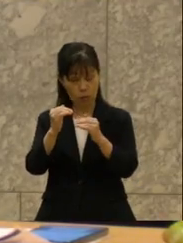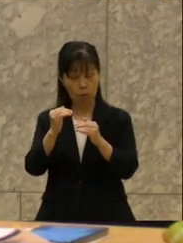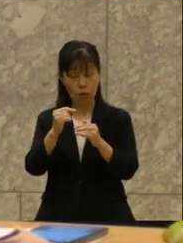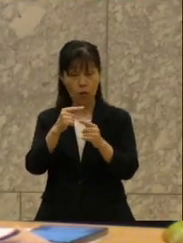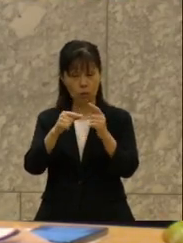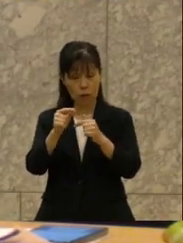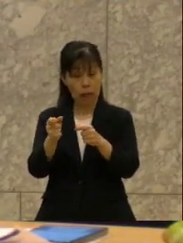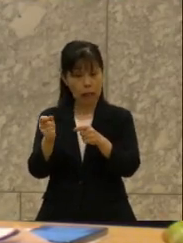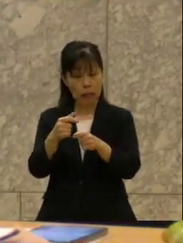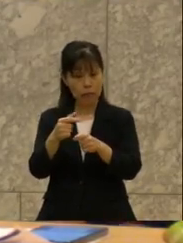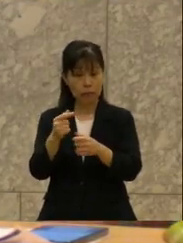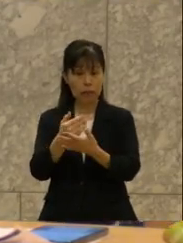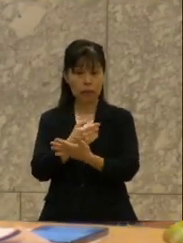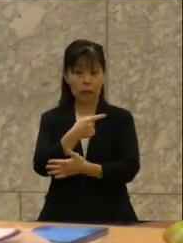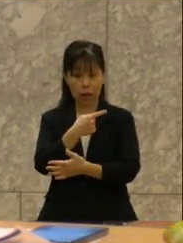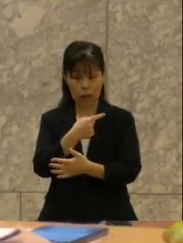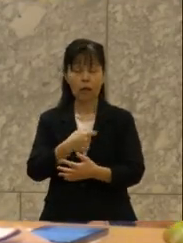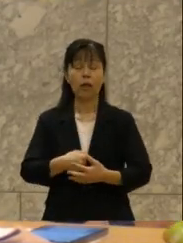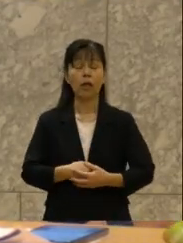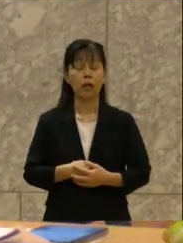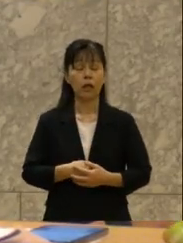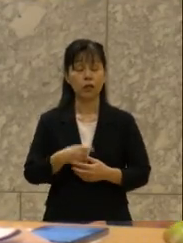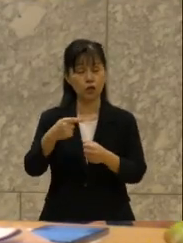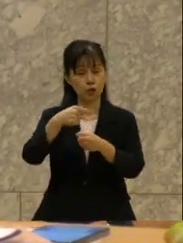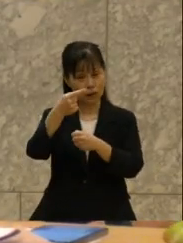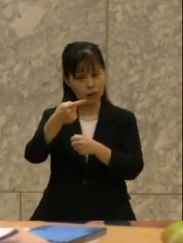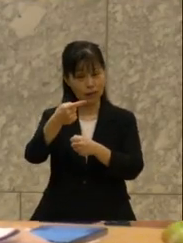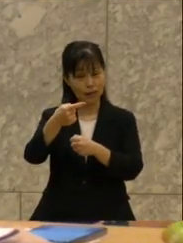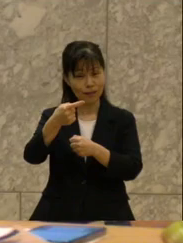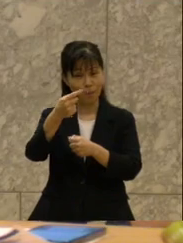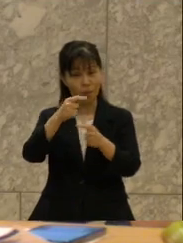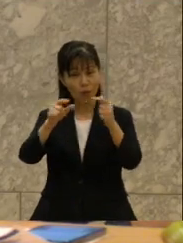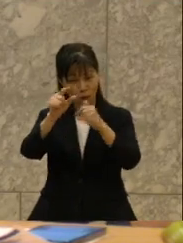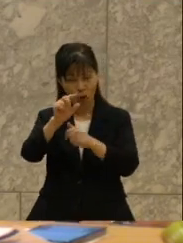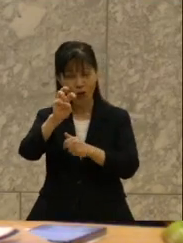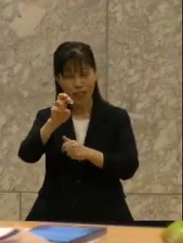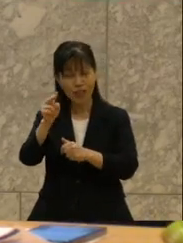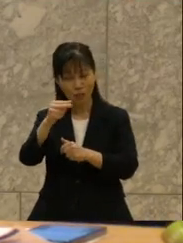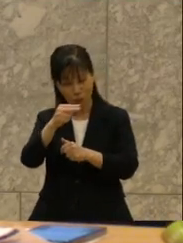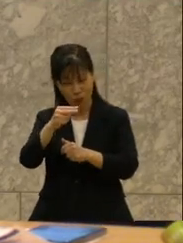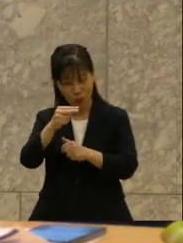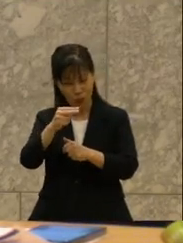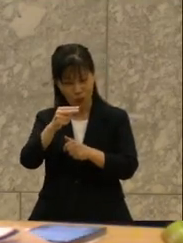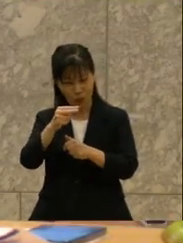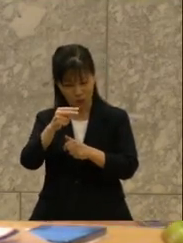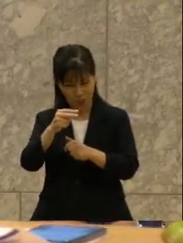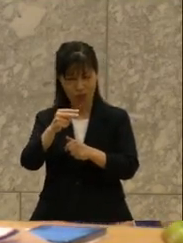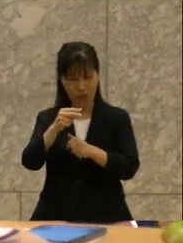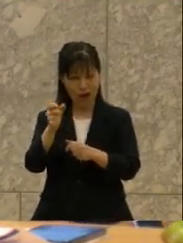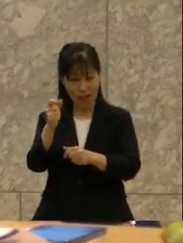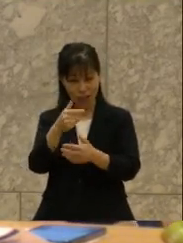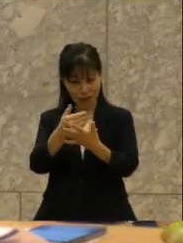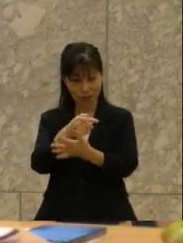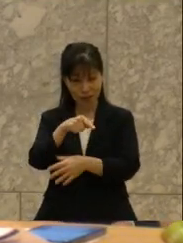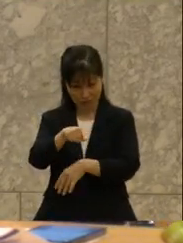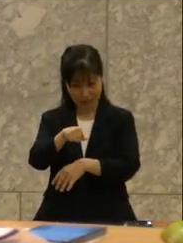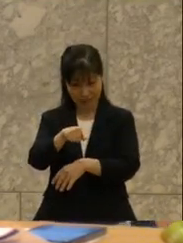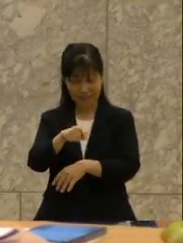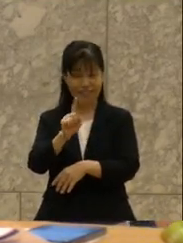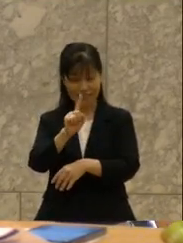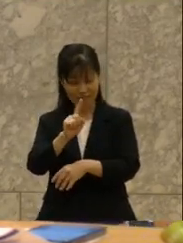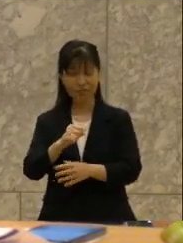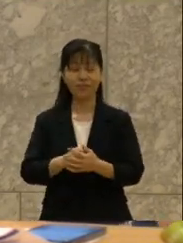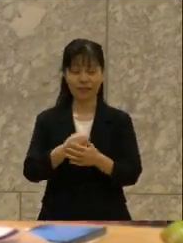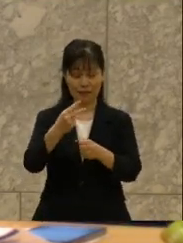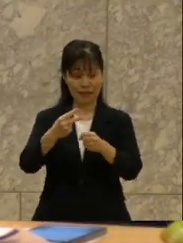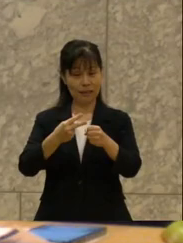よねっていうことは次また30秒大変っていう感じで2